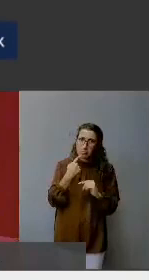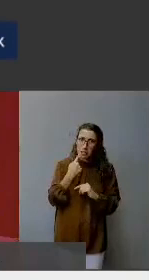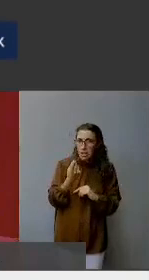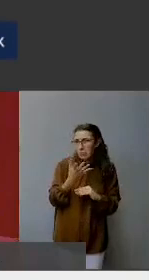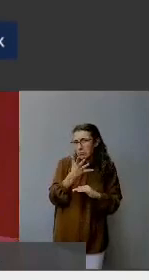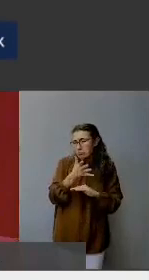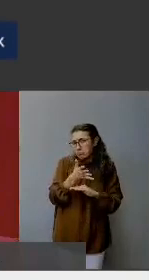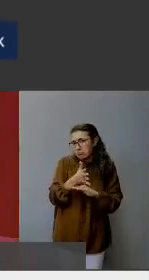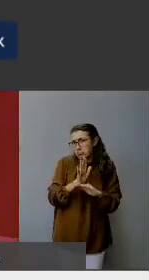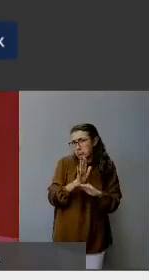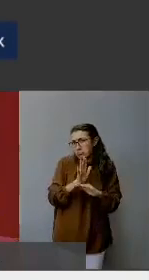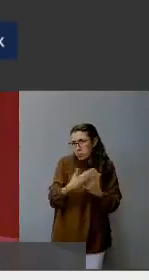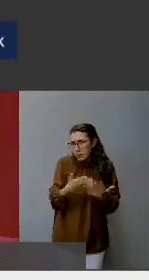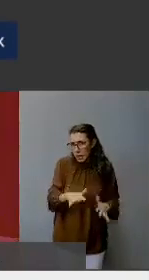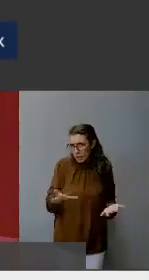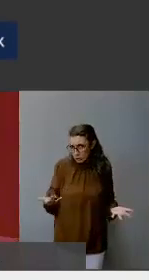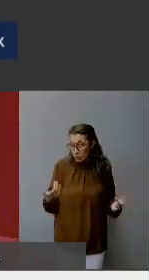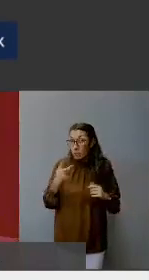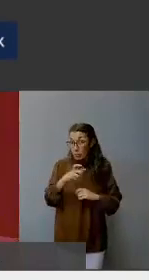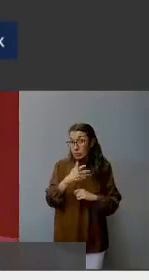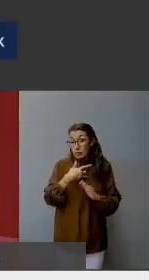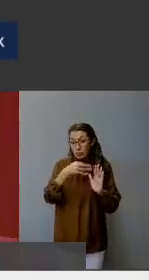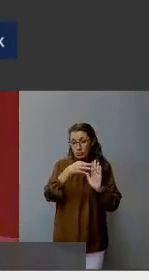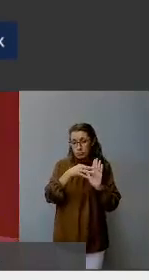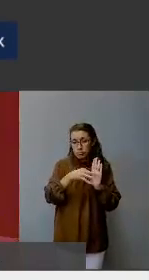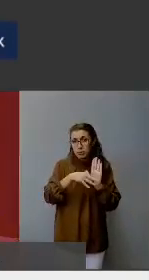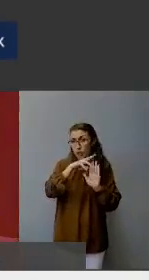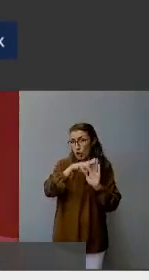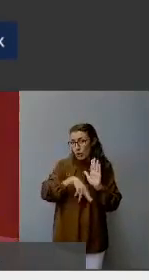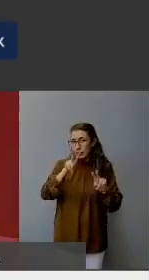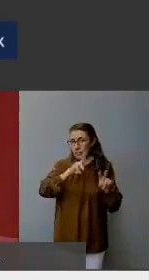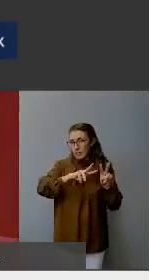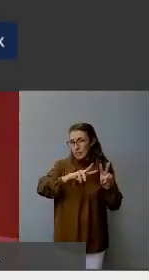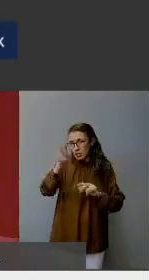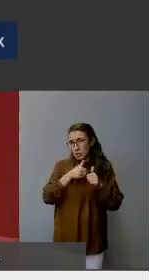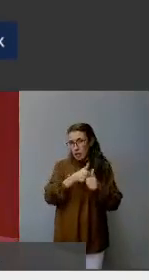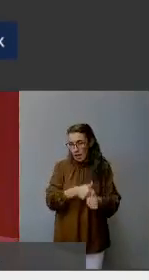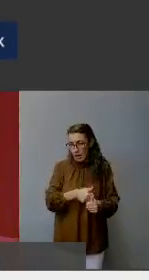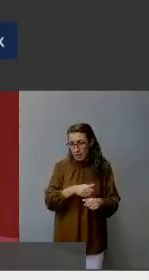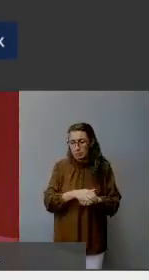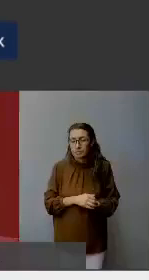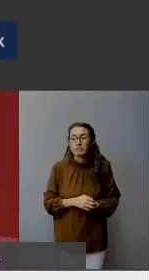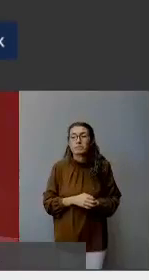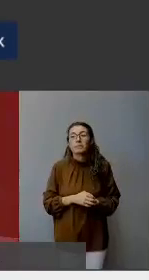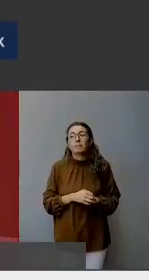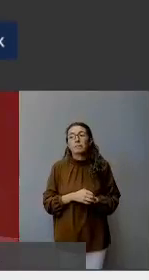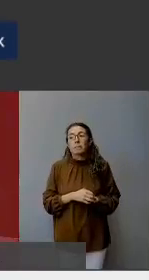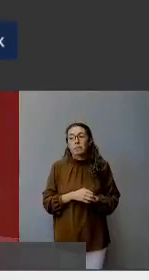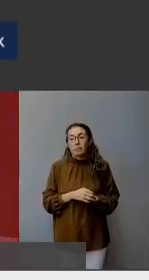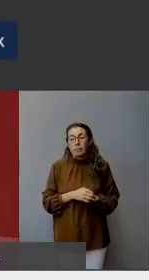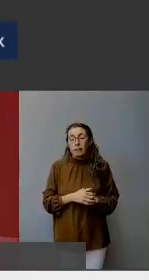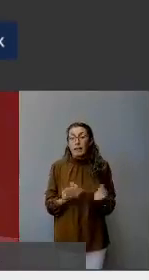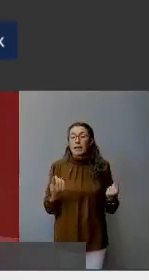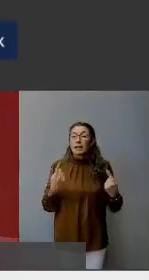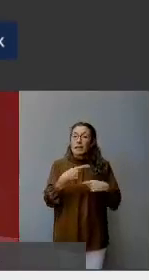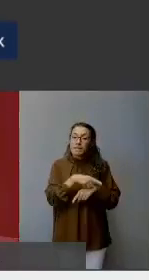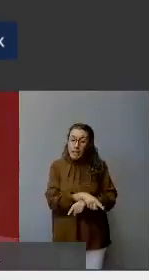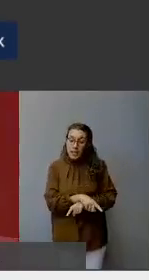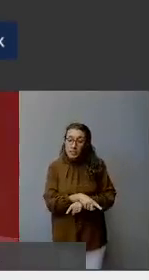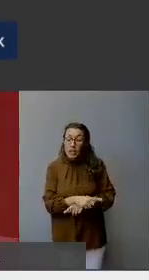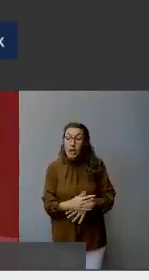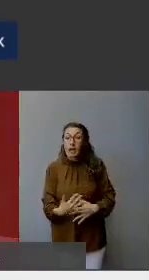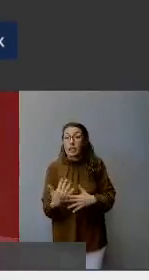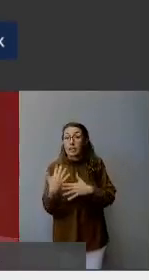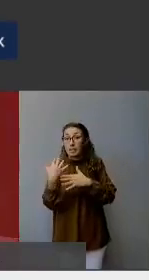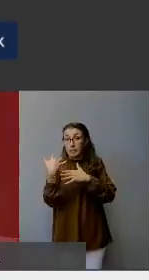appunto le misure necessarie che derivano dalla normativa nazionale e in materia e per quanto riguarda invece la responsabilità